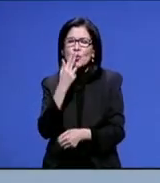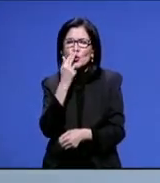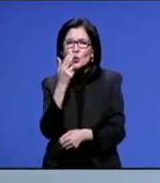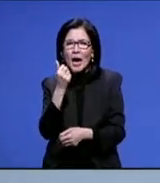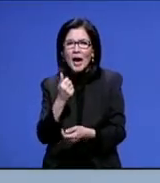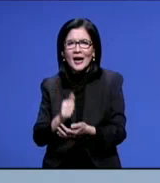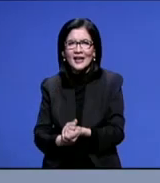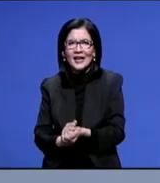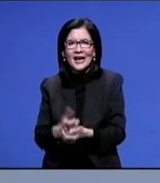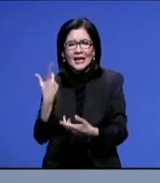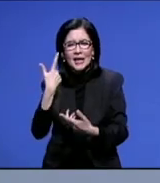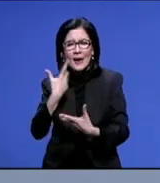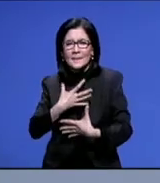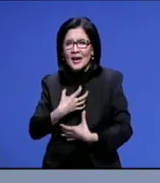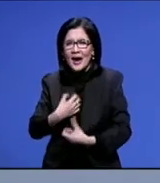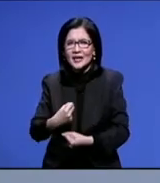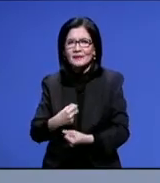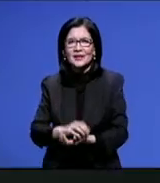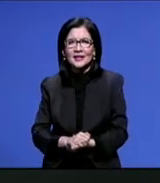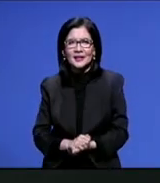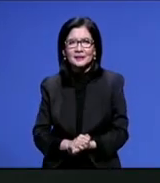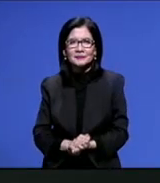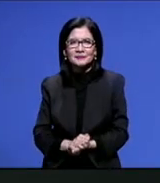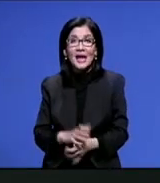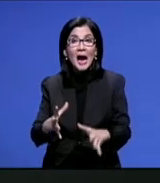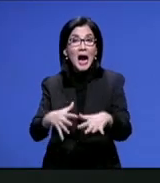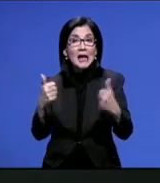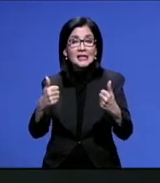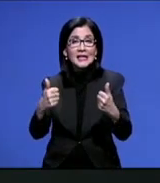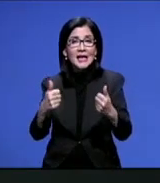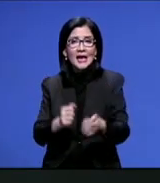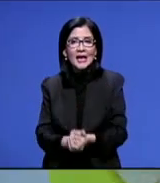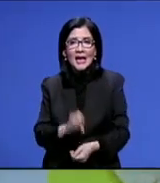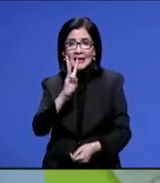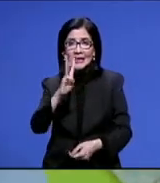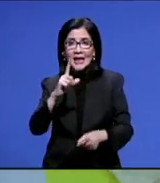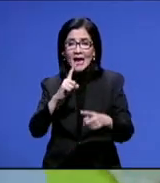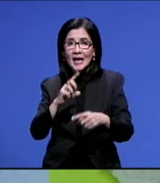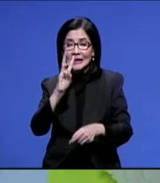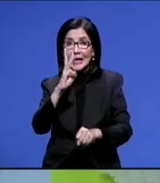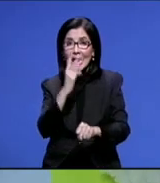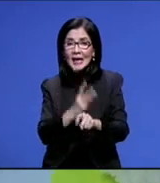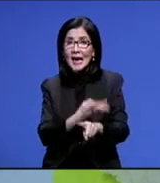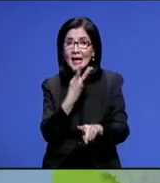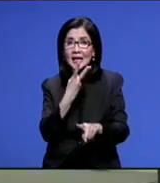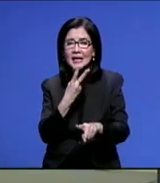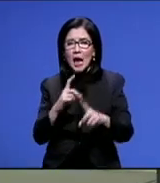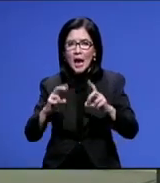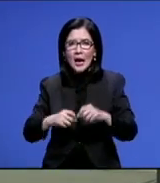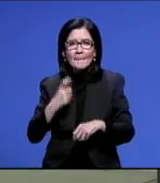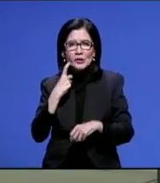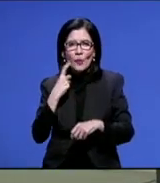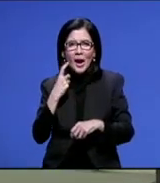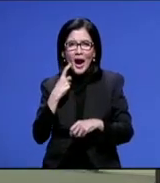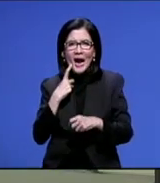paling menarik perhatian serangga ini. Hasilnya, dalam 3 kali percobaan terbukti semut merupakan hewan